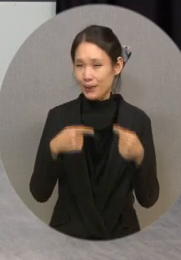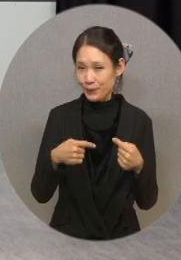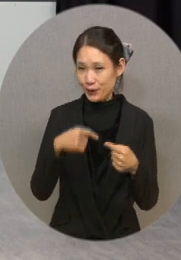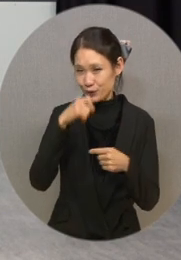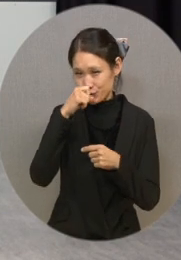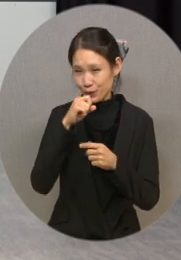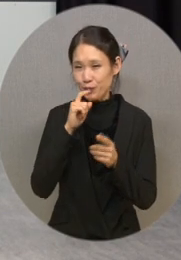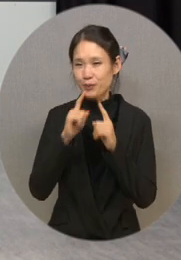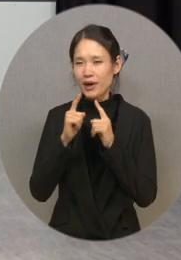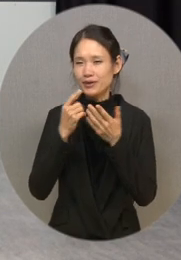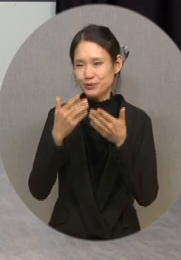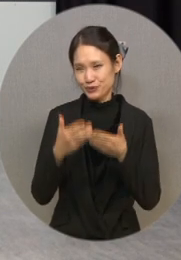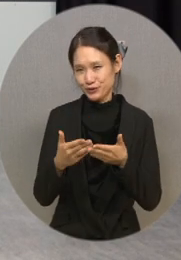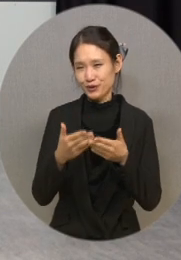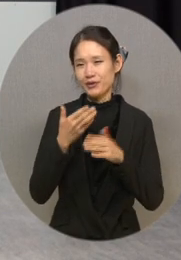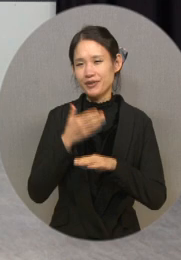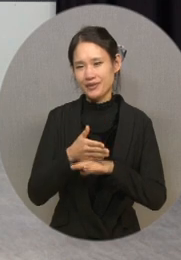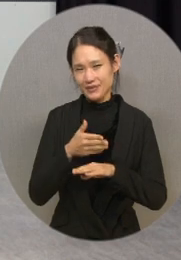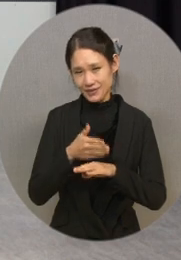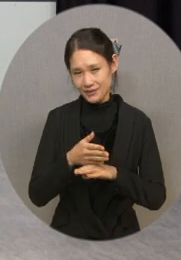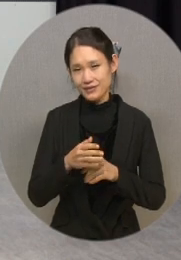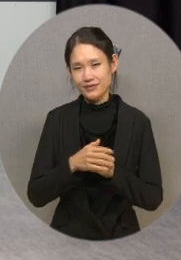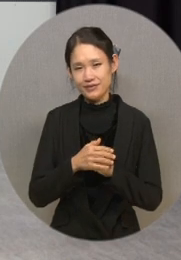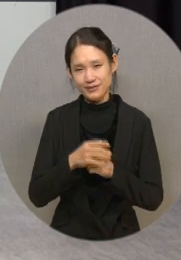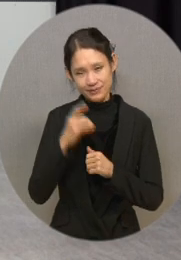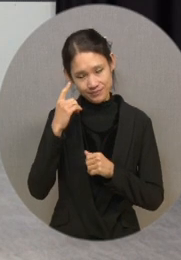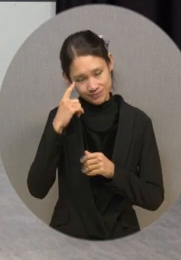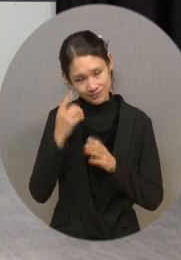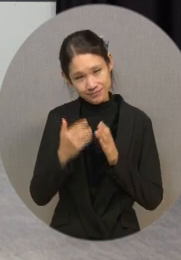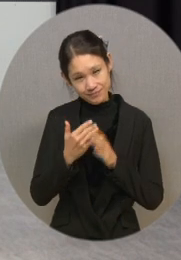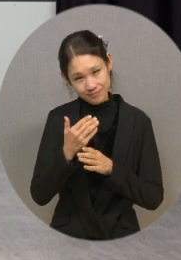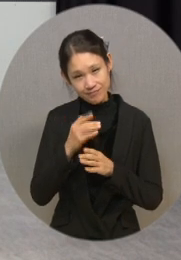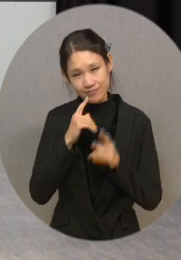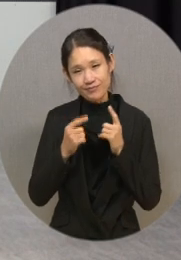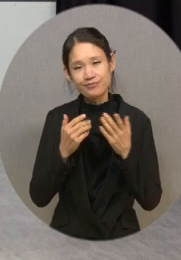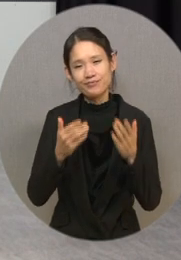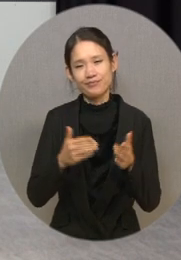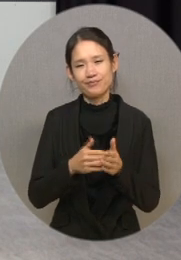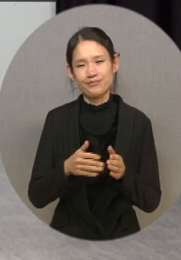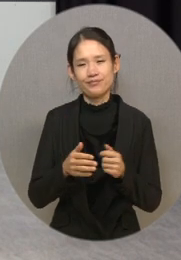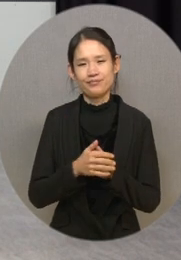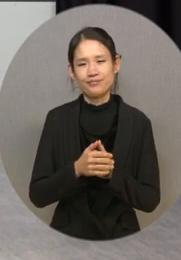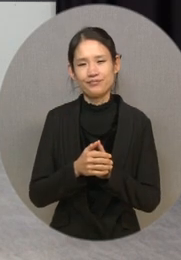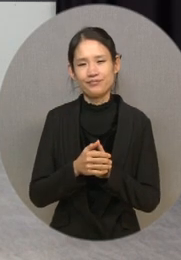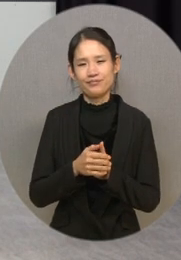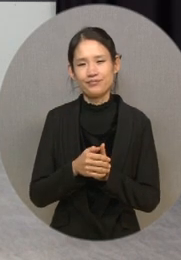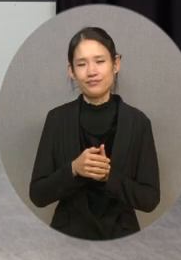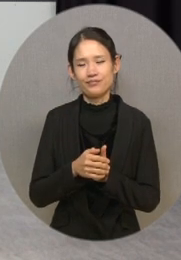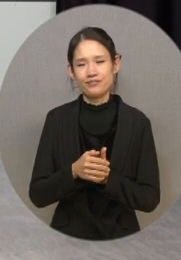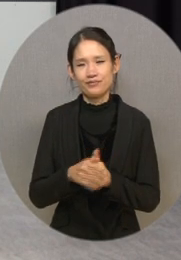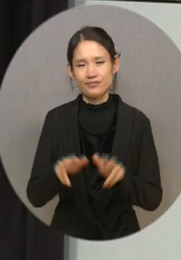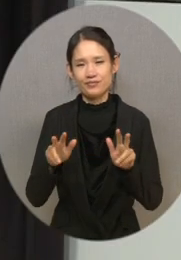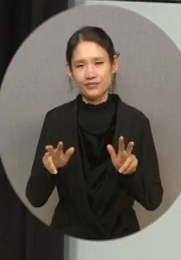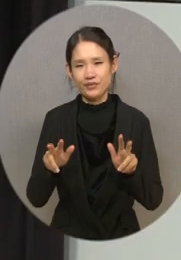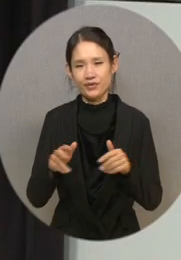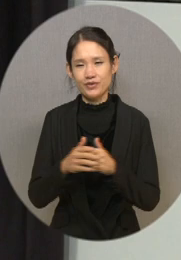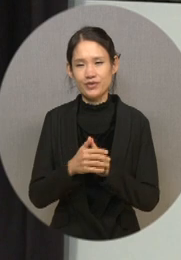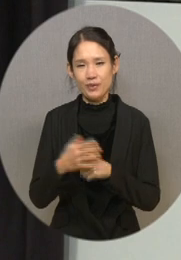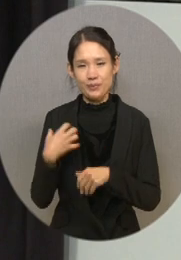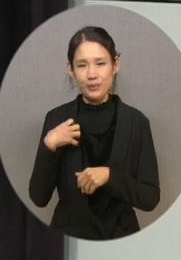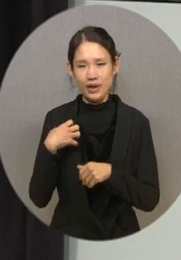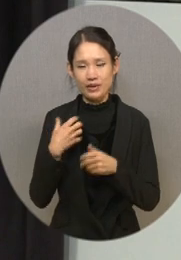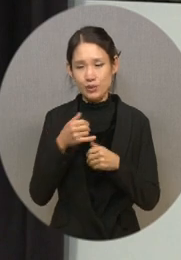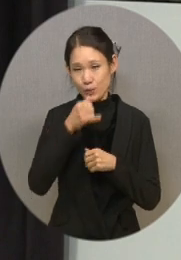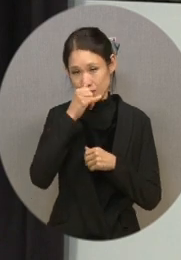말씀하셔서 너무 감사드립니다. 아니에요, 별 말씀을. 예. 그래서 생각이 나서 예. 말씀드립니다. 이제 그래서 이제 현재 맡고